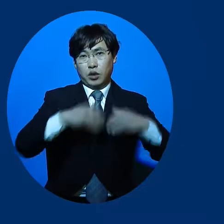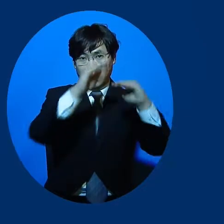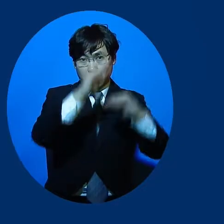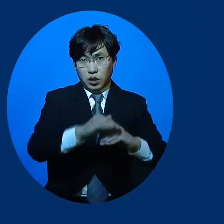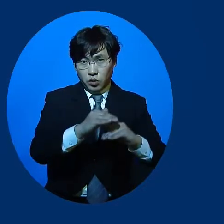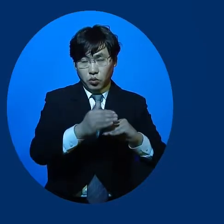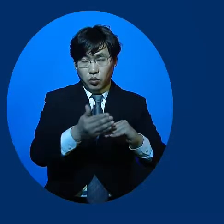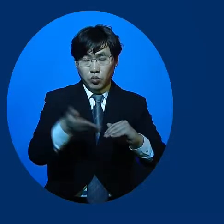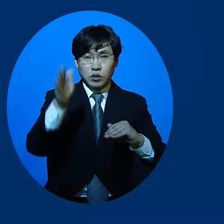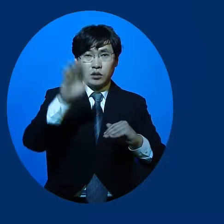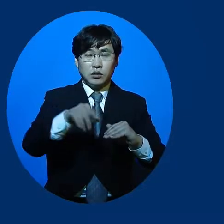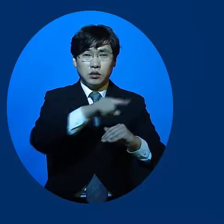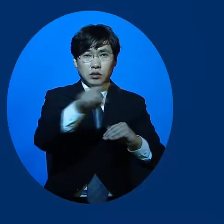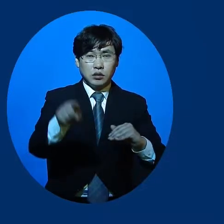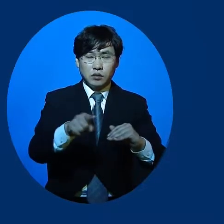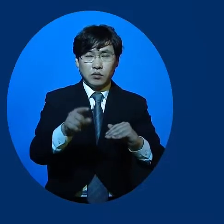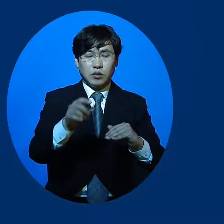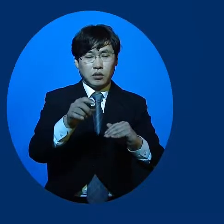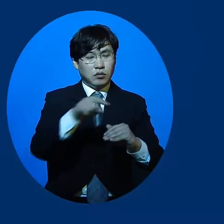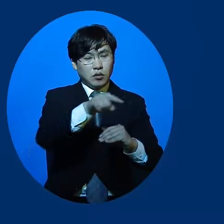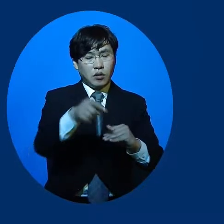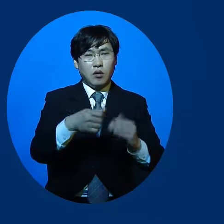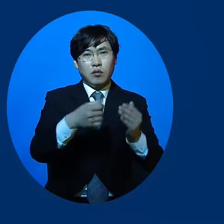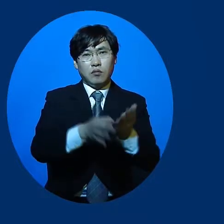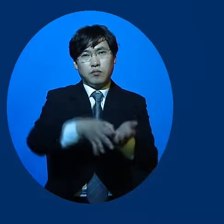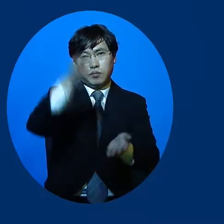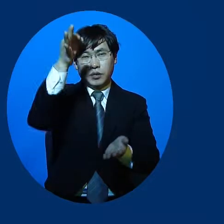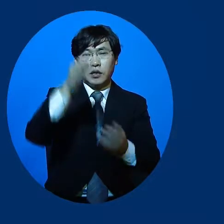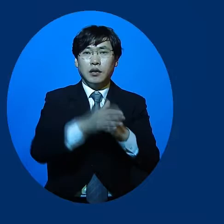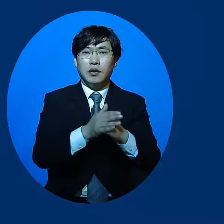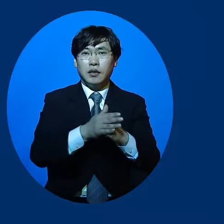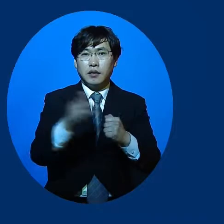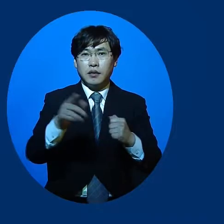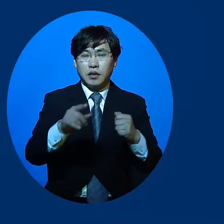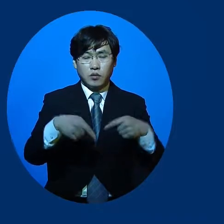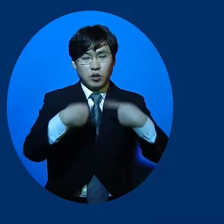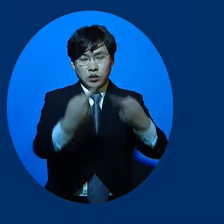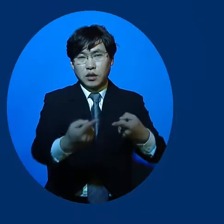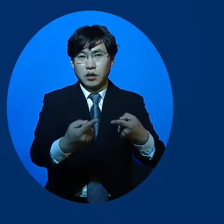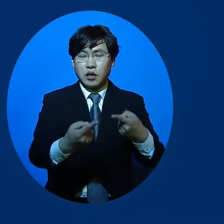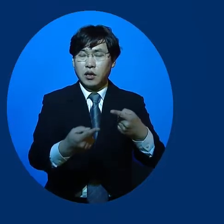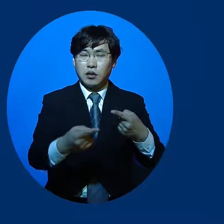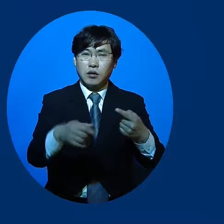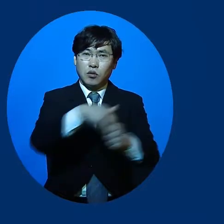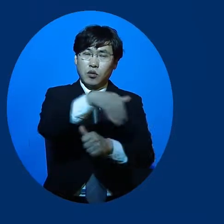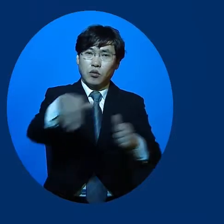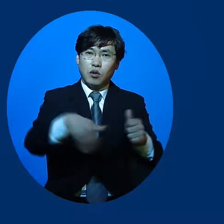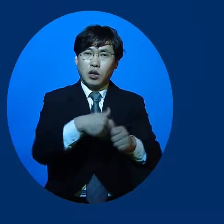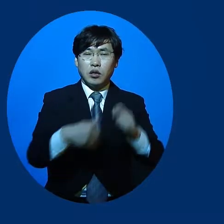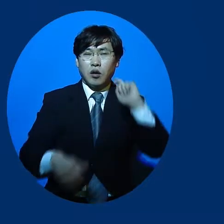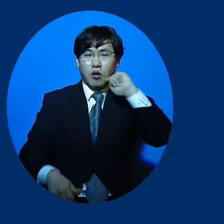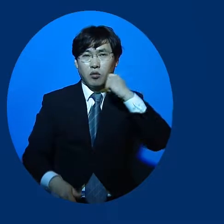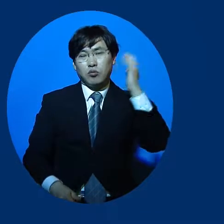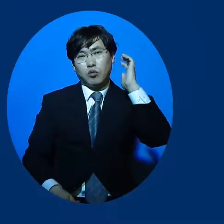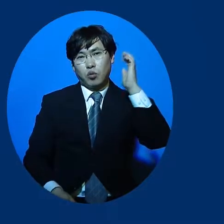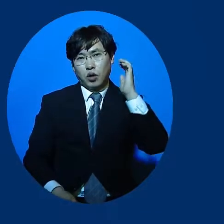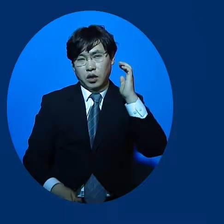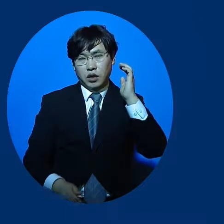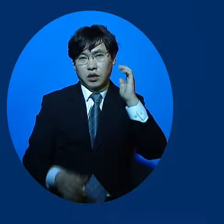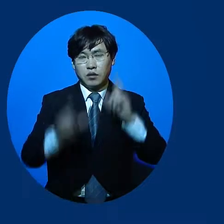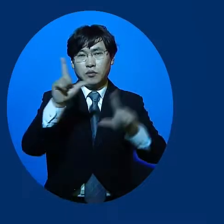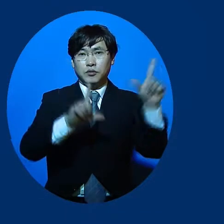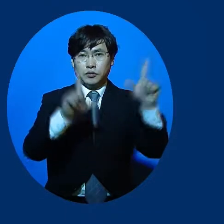불구하고 높은 가격으로 인해서 효과적이고 실질적인 참여가 좀 곤란한 그런